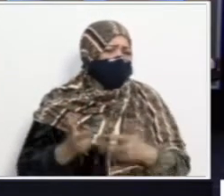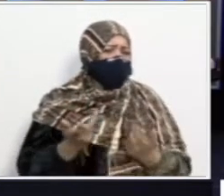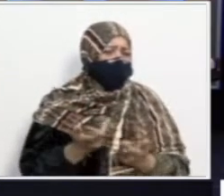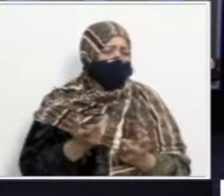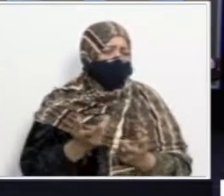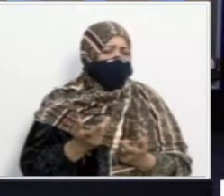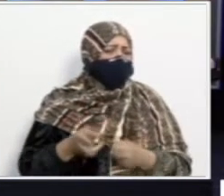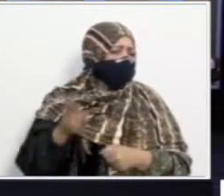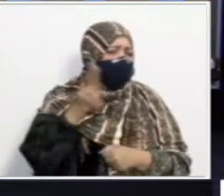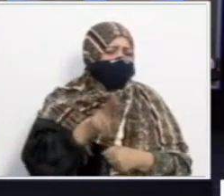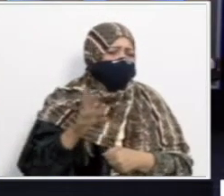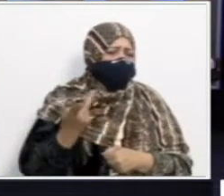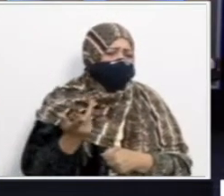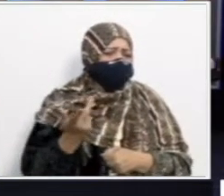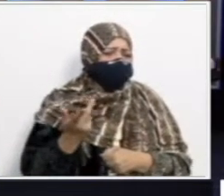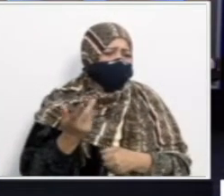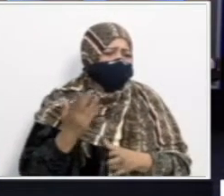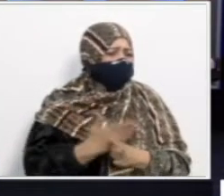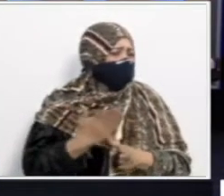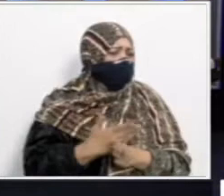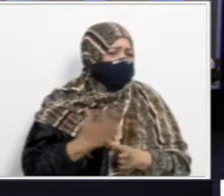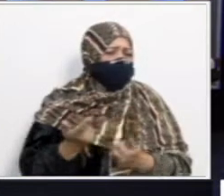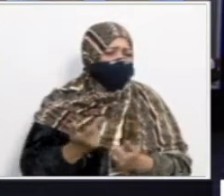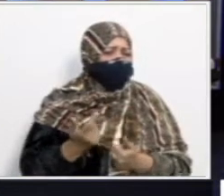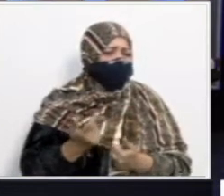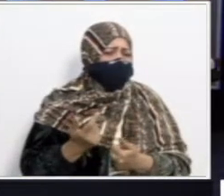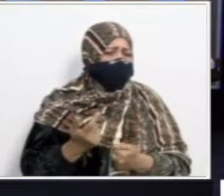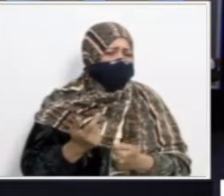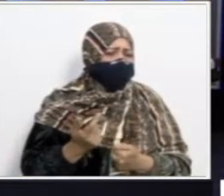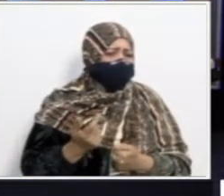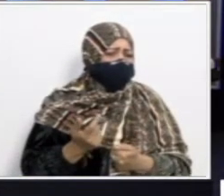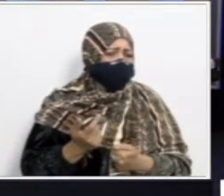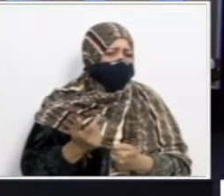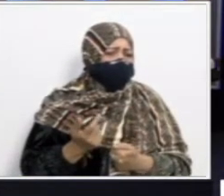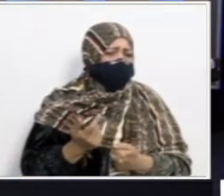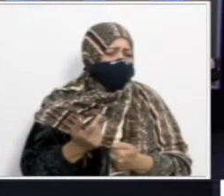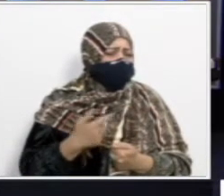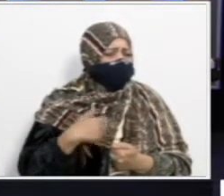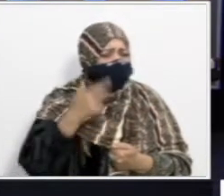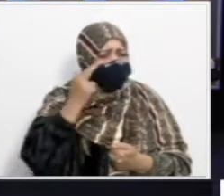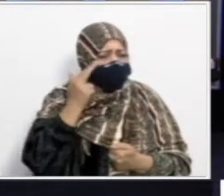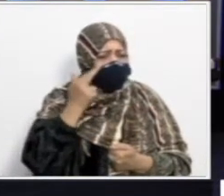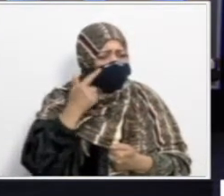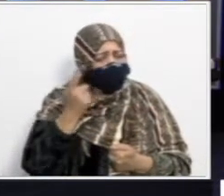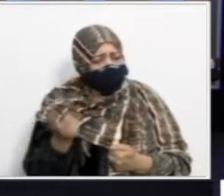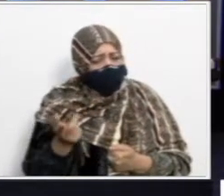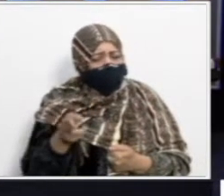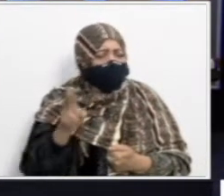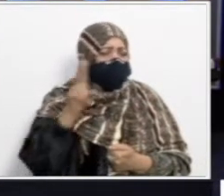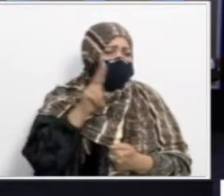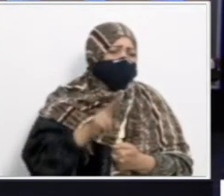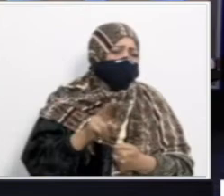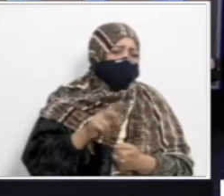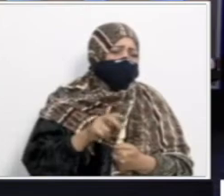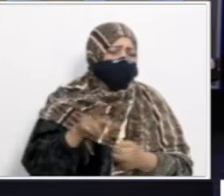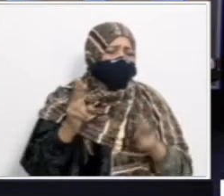نعم، يعني نيتي من جوا ما نبيش نطلق نبيها. كويس. باه، شنو سؤالك؟ يعني في اسم